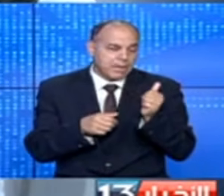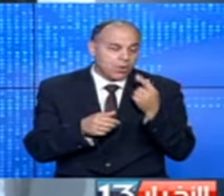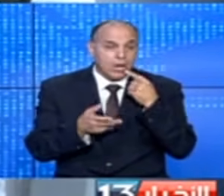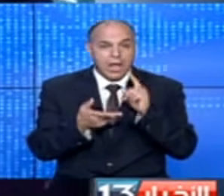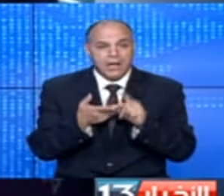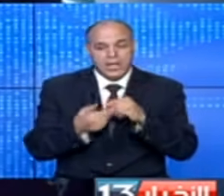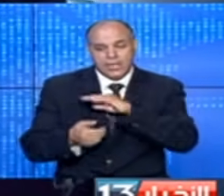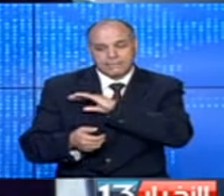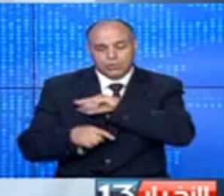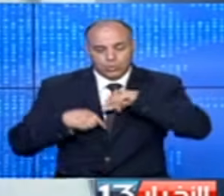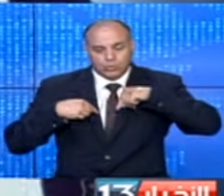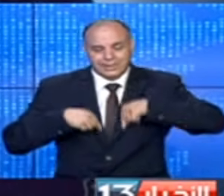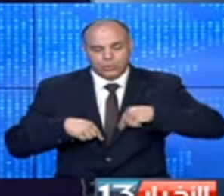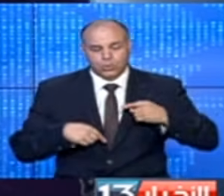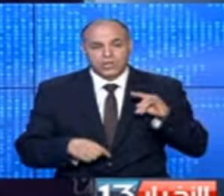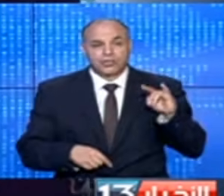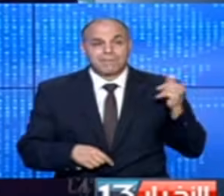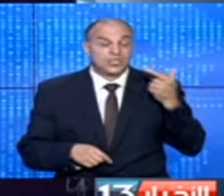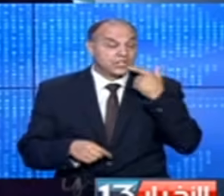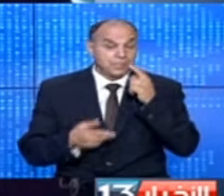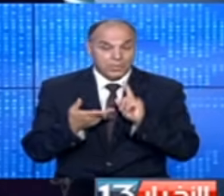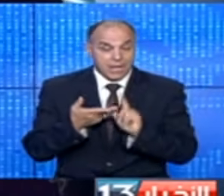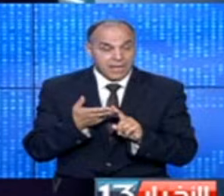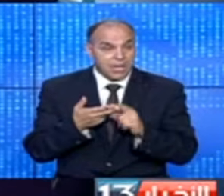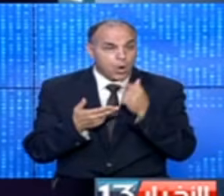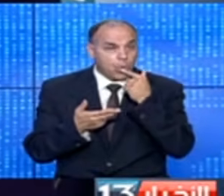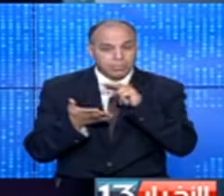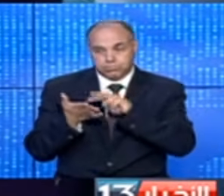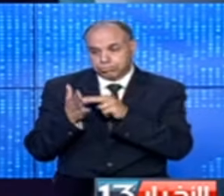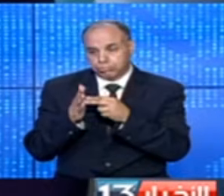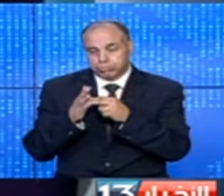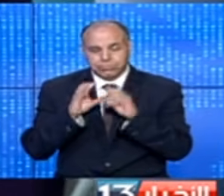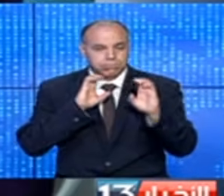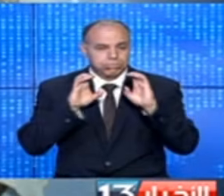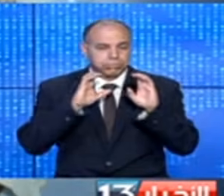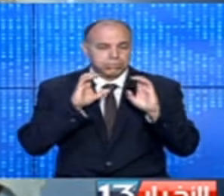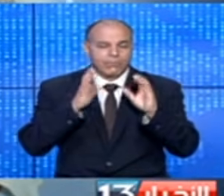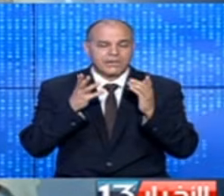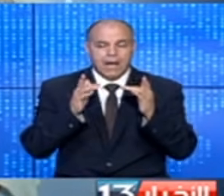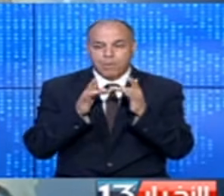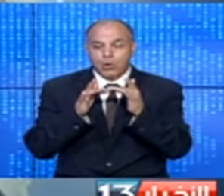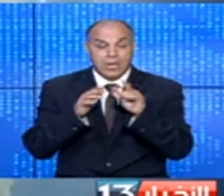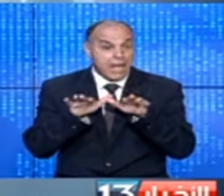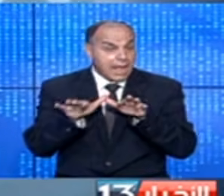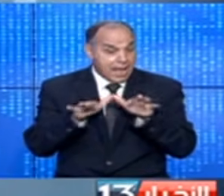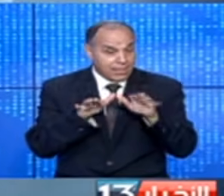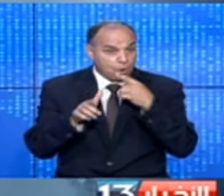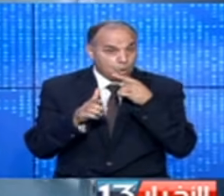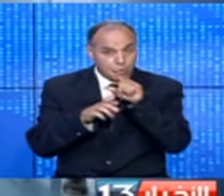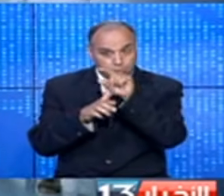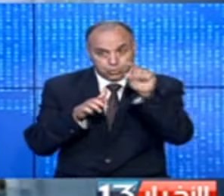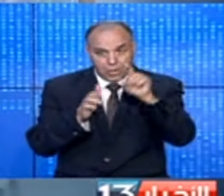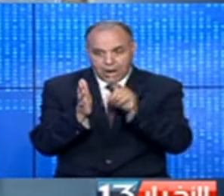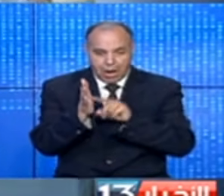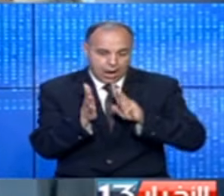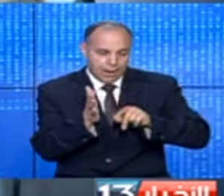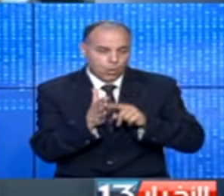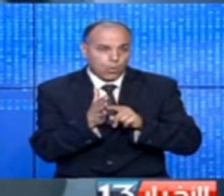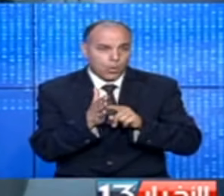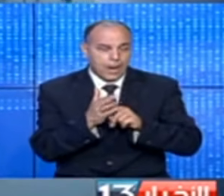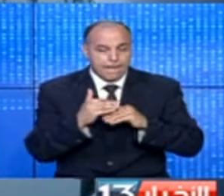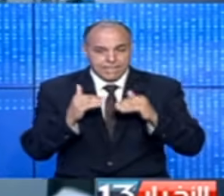أمس بإشراف رئيس الحكومة هشام المشيشي عبر تقنية التواصل عن بعد، واتخذت خلاله جملة من القرارات